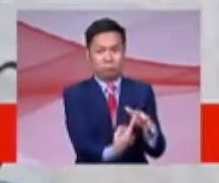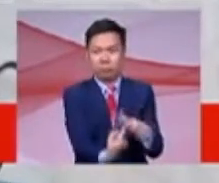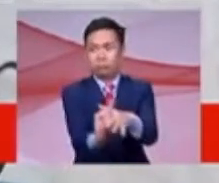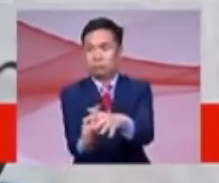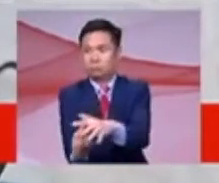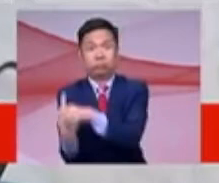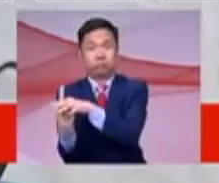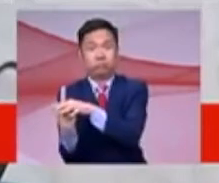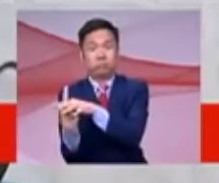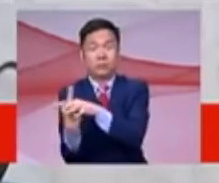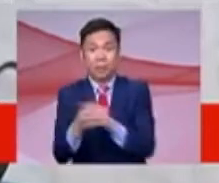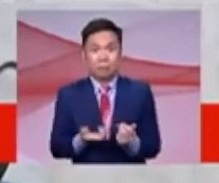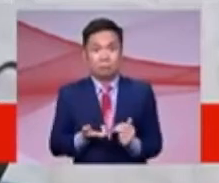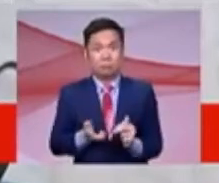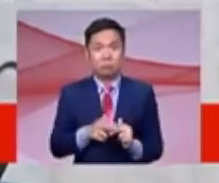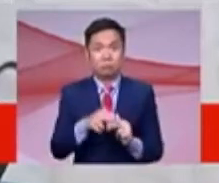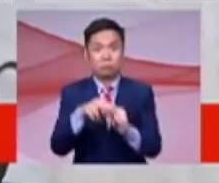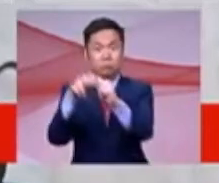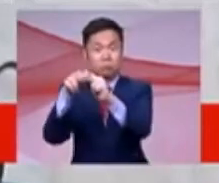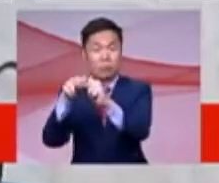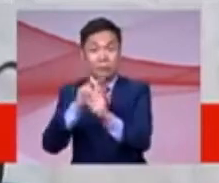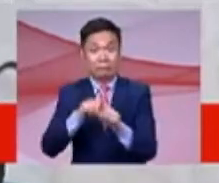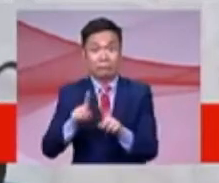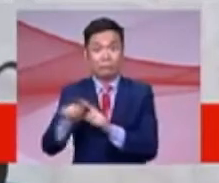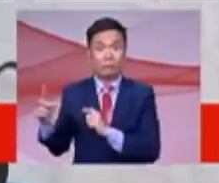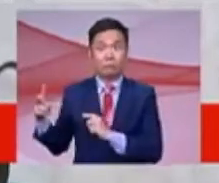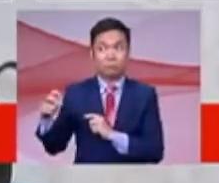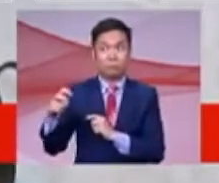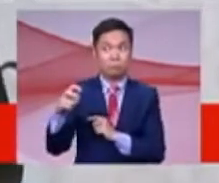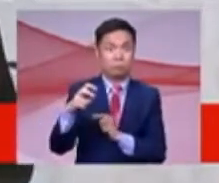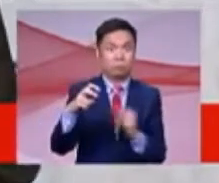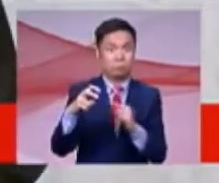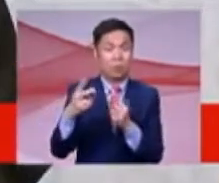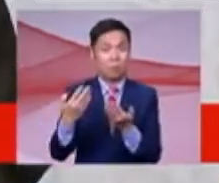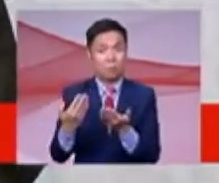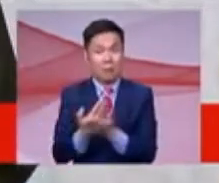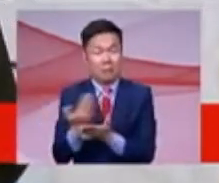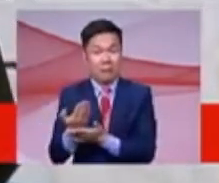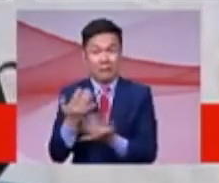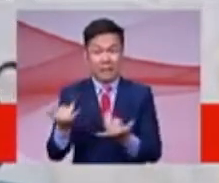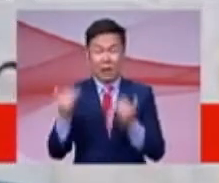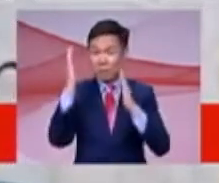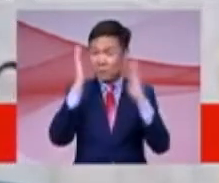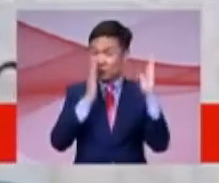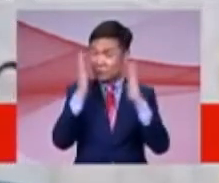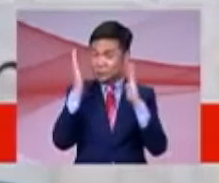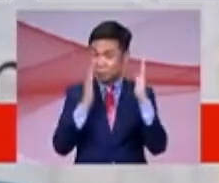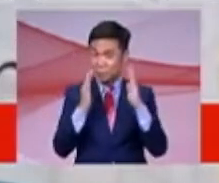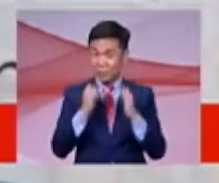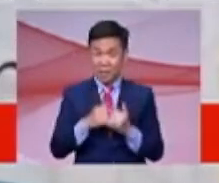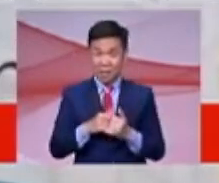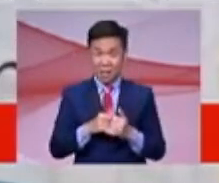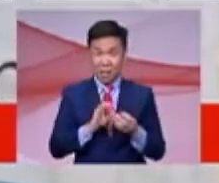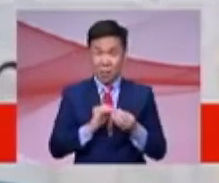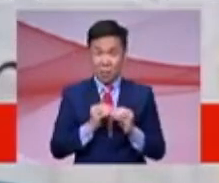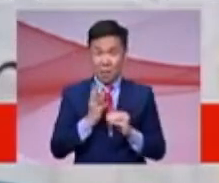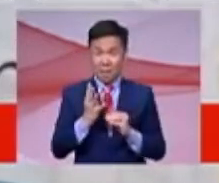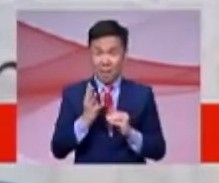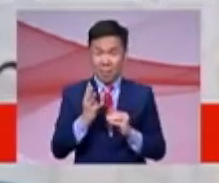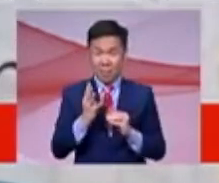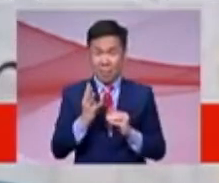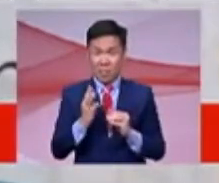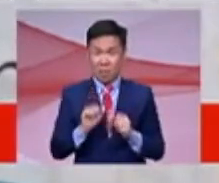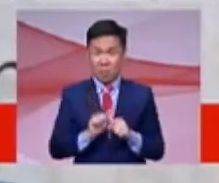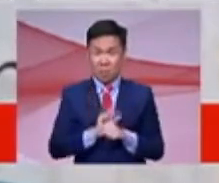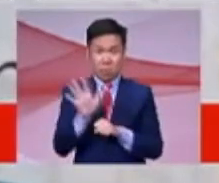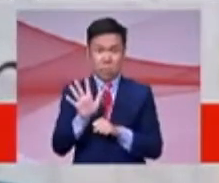Kes semakin meningkat dengan pelbagai varian yang muncul. Jadi adakah negara sekarang berada pada gelombang keempat